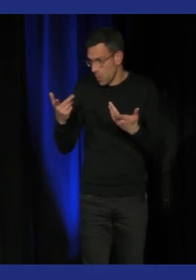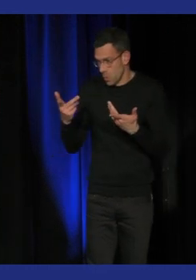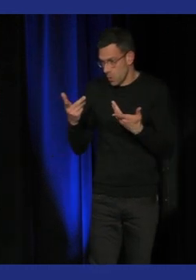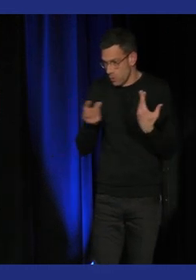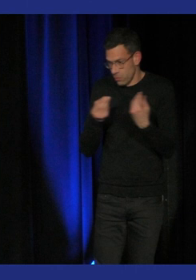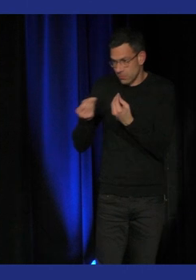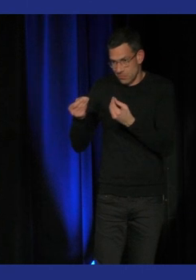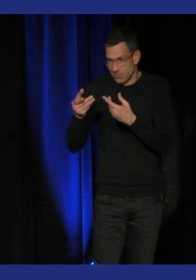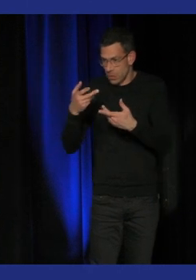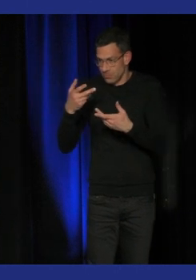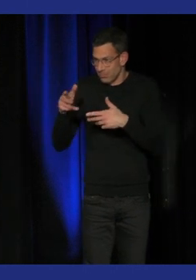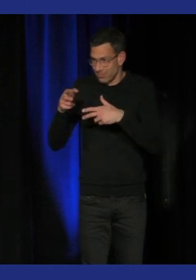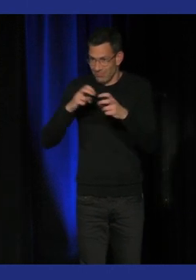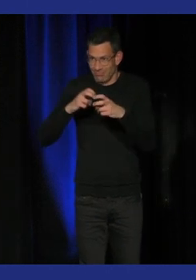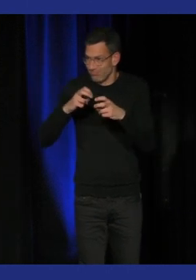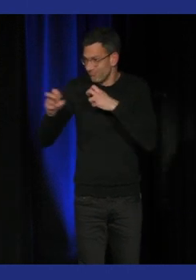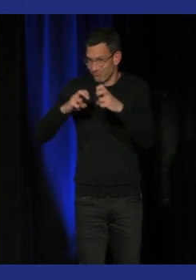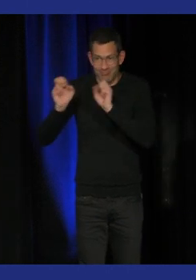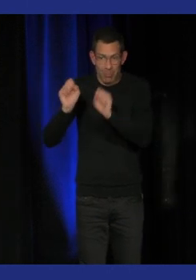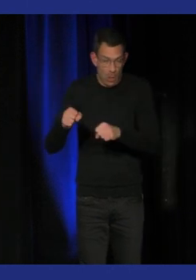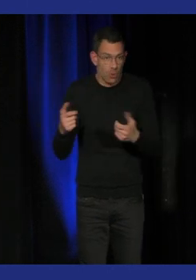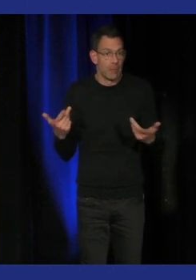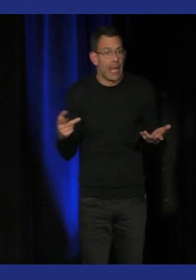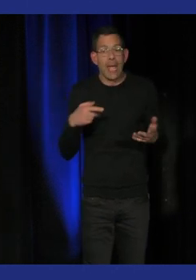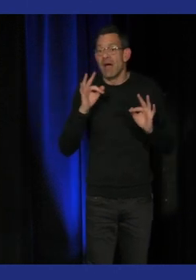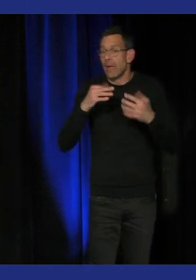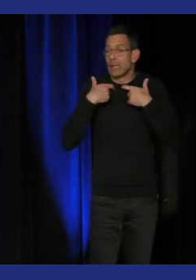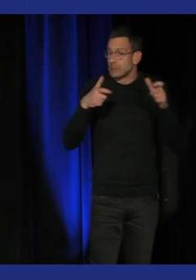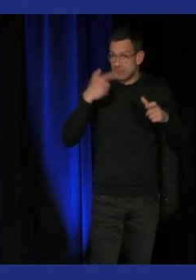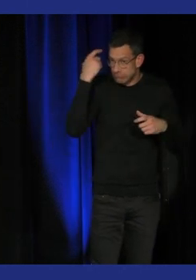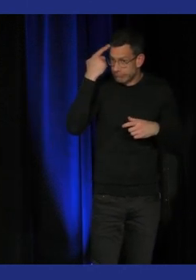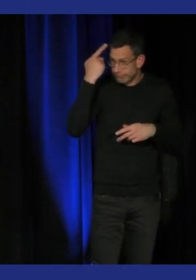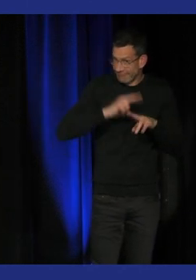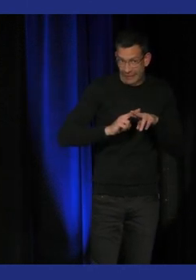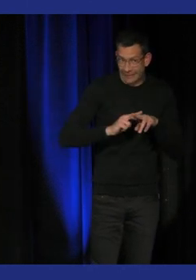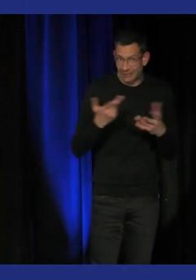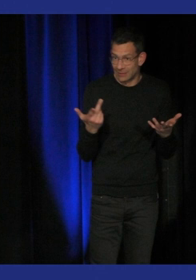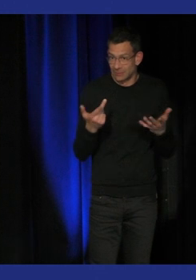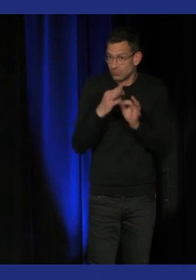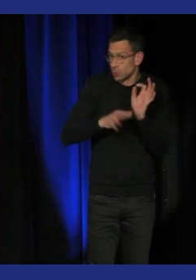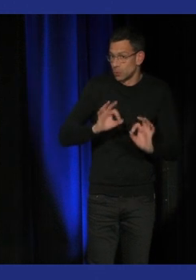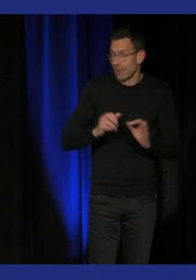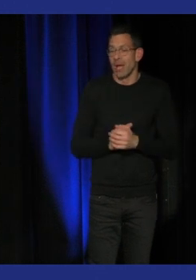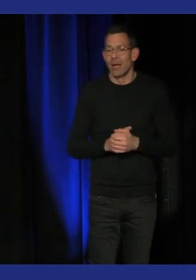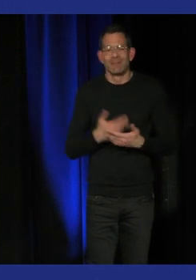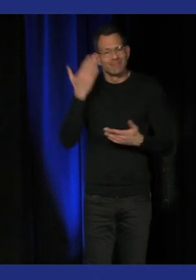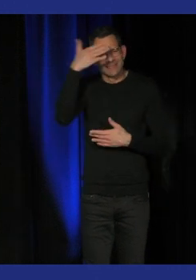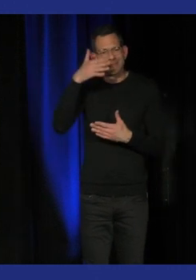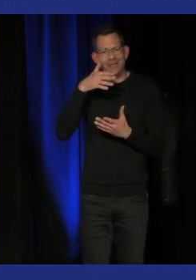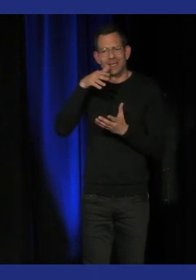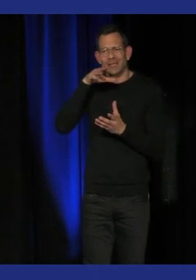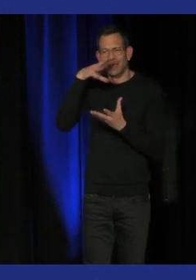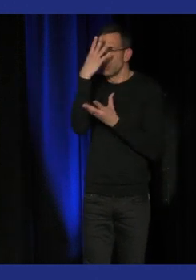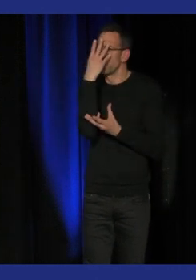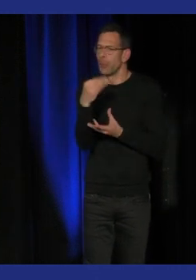déplacer comme tout le monde avec des choses accessibles puisque il n'y a pas de solution. Hein, les Shadocks, ils disent bien, s'il n'y a pas